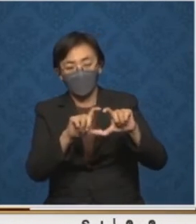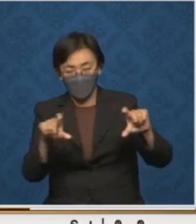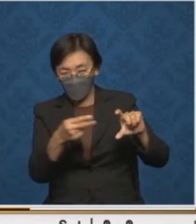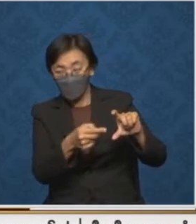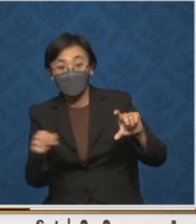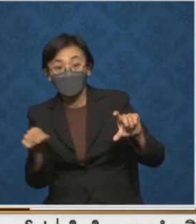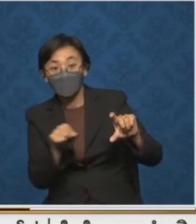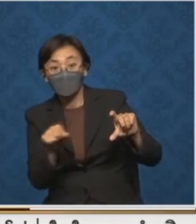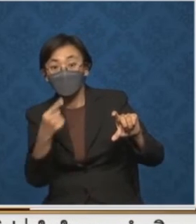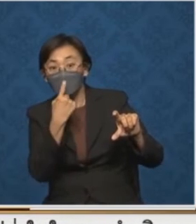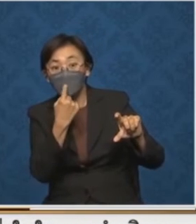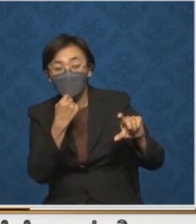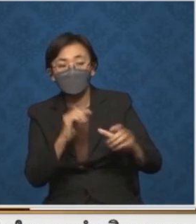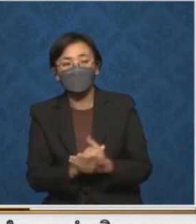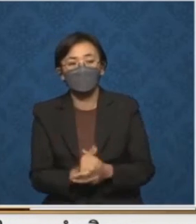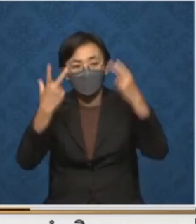ไปครับ